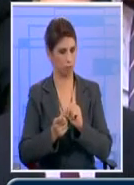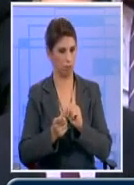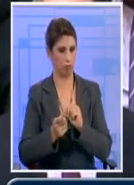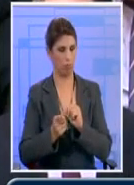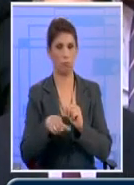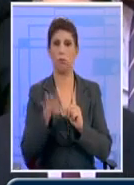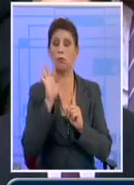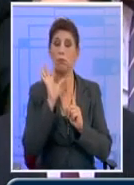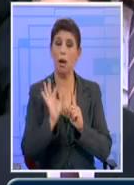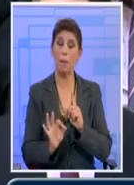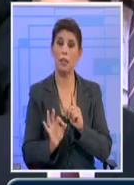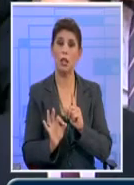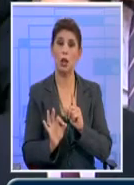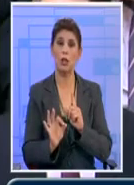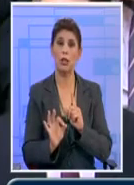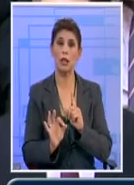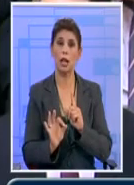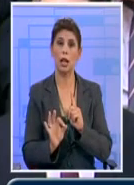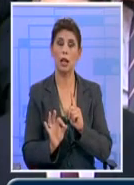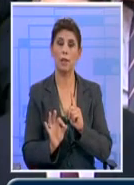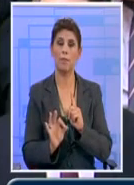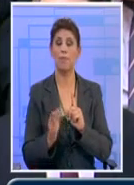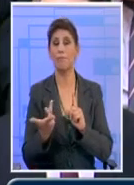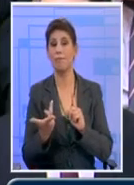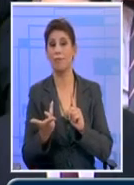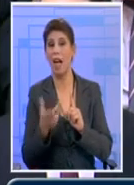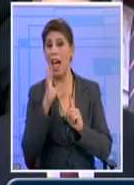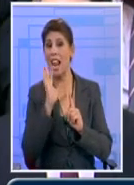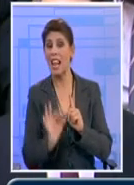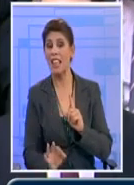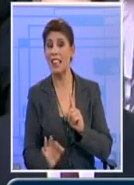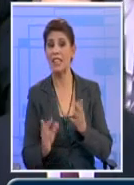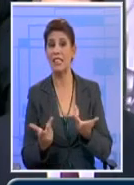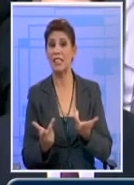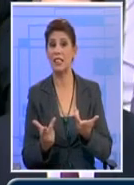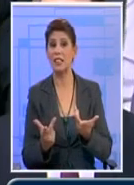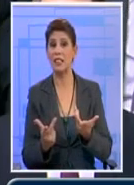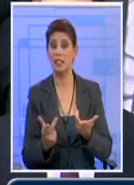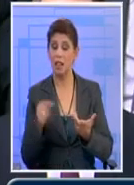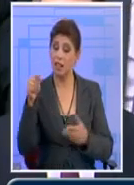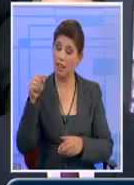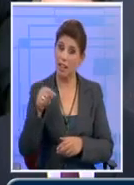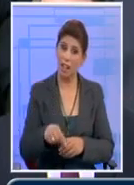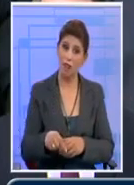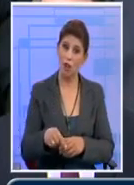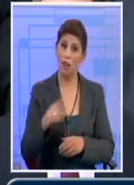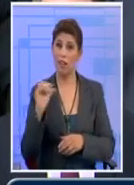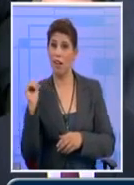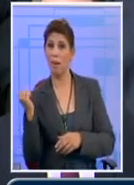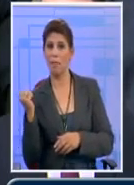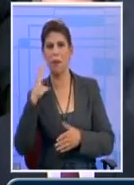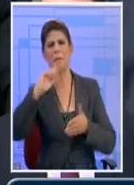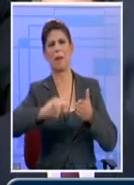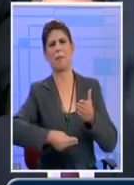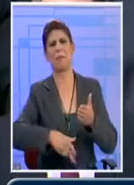Στην πραγματικότητα, όμως, πρόκειται και στην περίπτωση αυτή για ένα